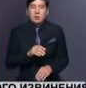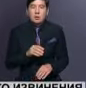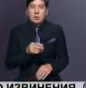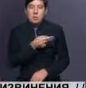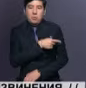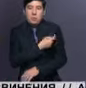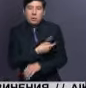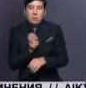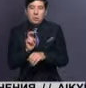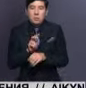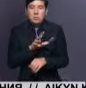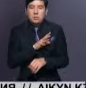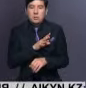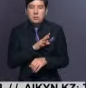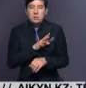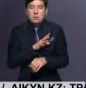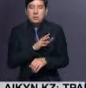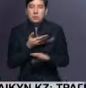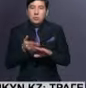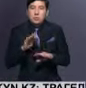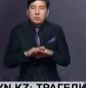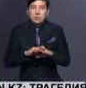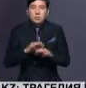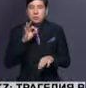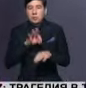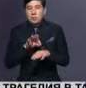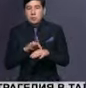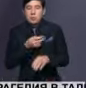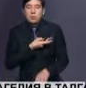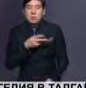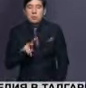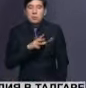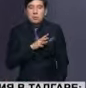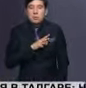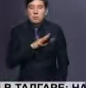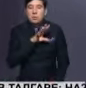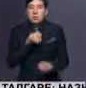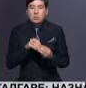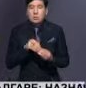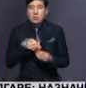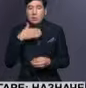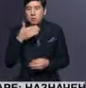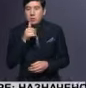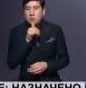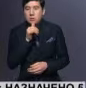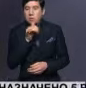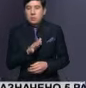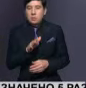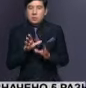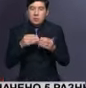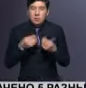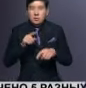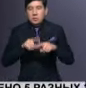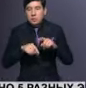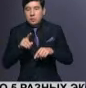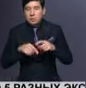больницу с тяжелыми травмами и, к сожалению, не скончался. У меня, в общем, нет слов, очень соболезную родным,